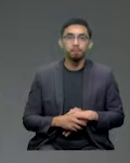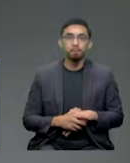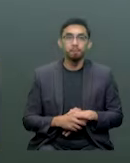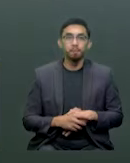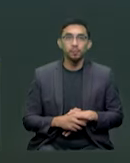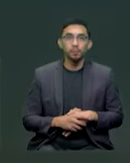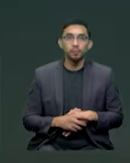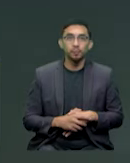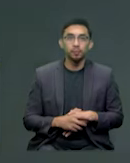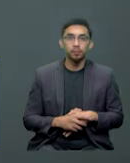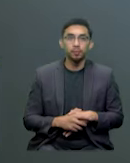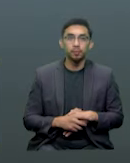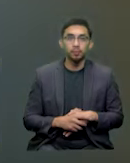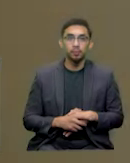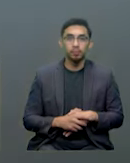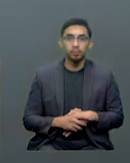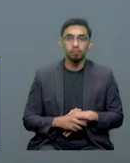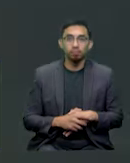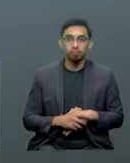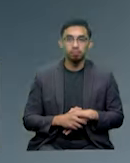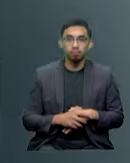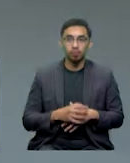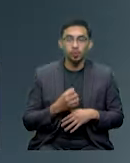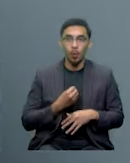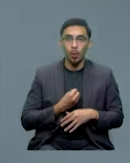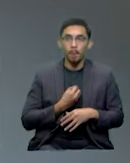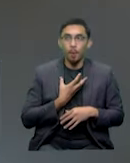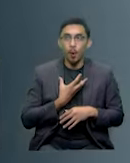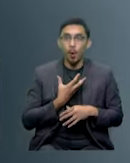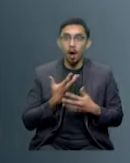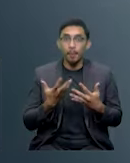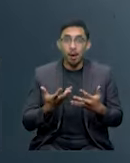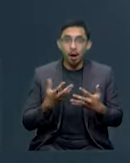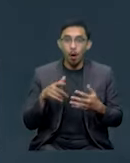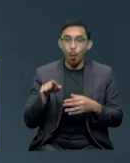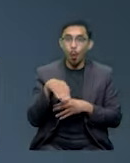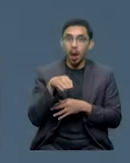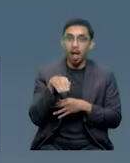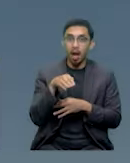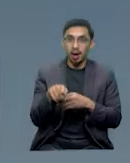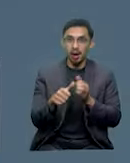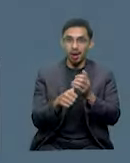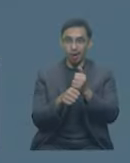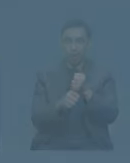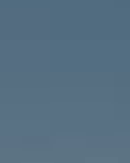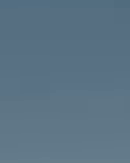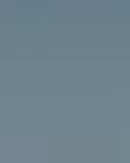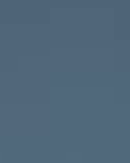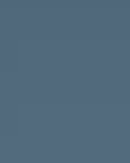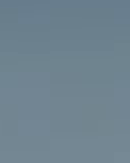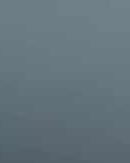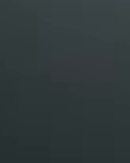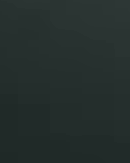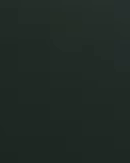Jantung serasa mau copot saat seekor ular piton tiba-tiba muncul di kloset rumah seorang warga di Tuban, Jawa